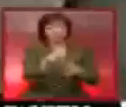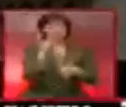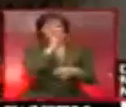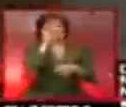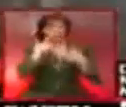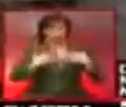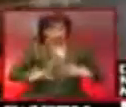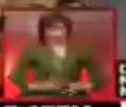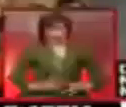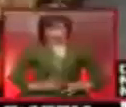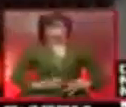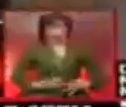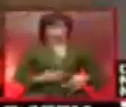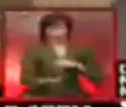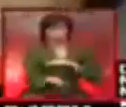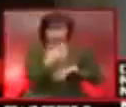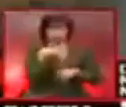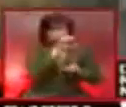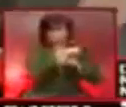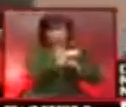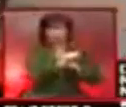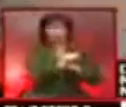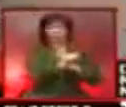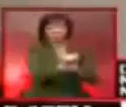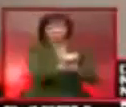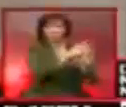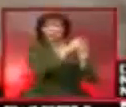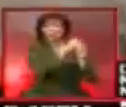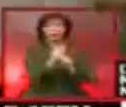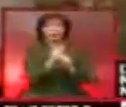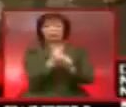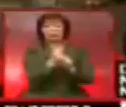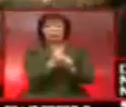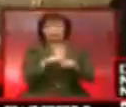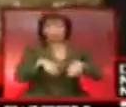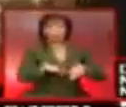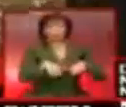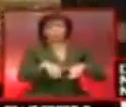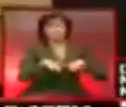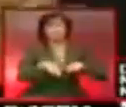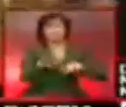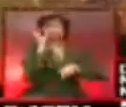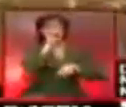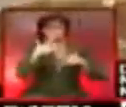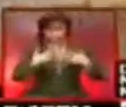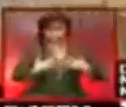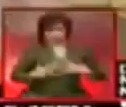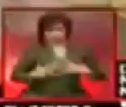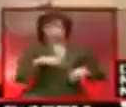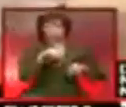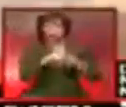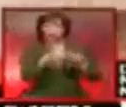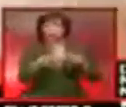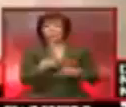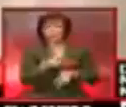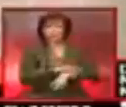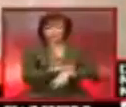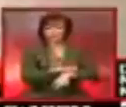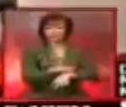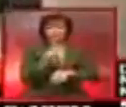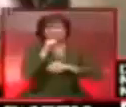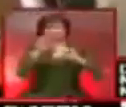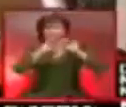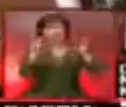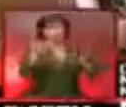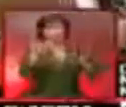kaninang umaga si dating Associate Justice Cuevas na kinuha ang pinatahi niyang barong sa isang hotel sa Makati. Hindi naman naging malinaw kung